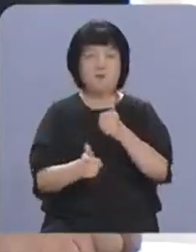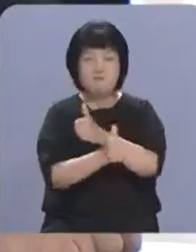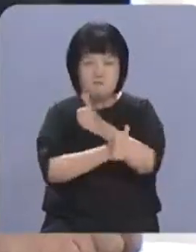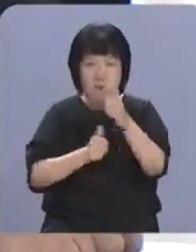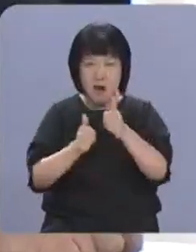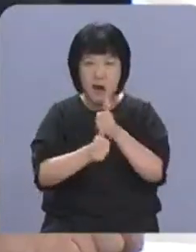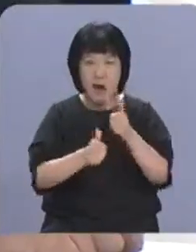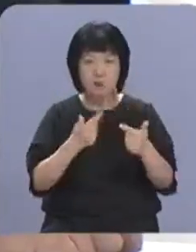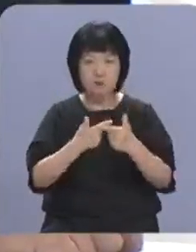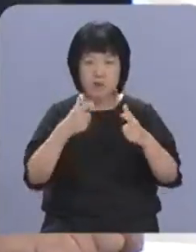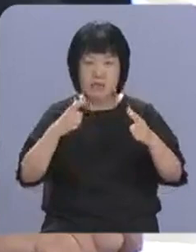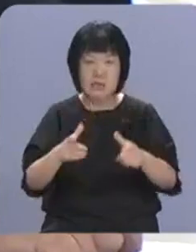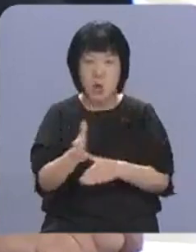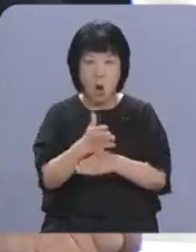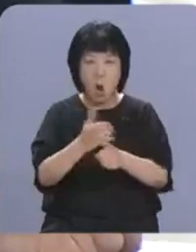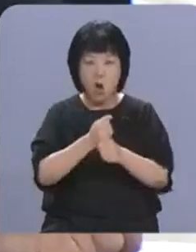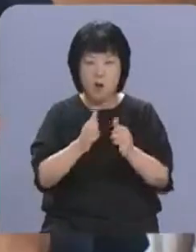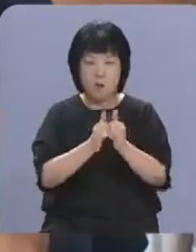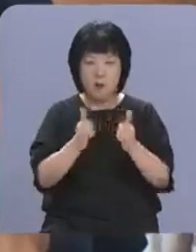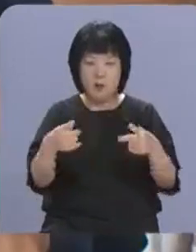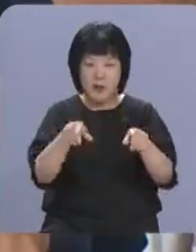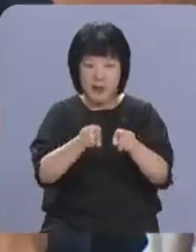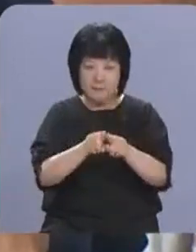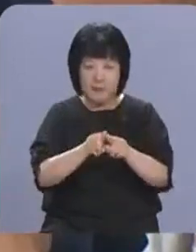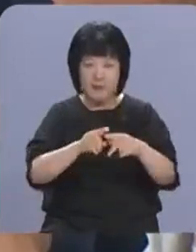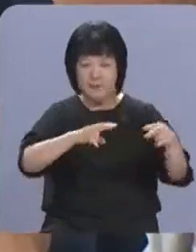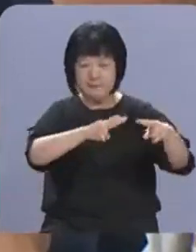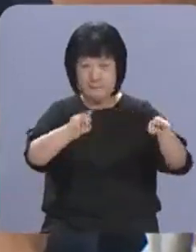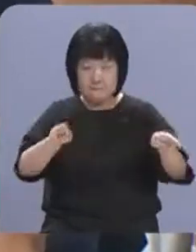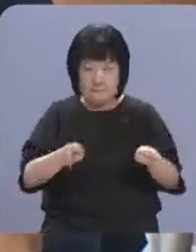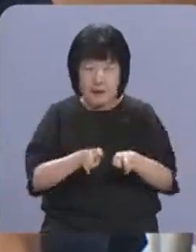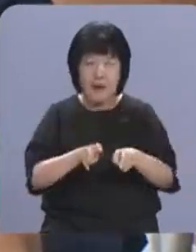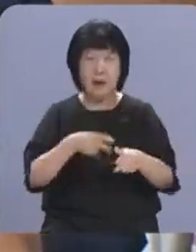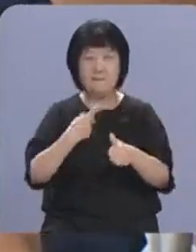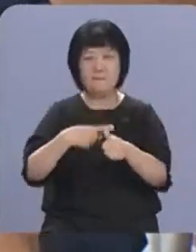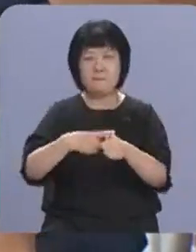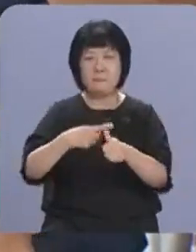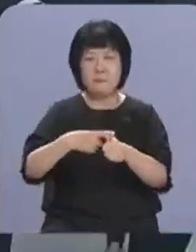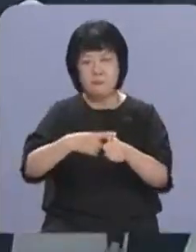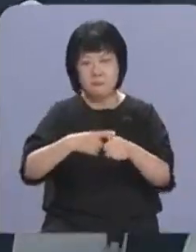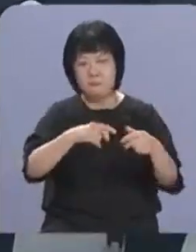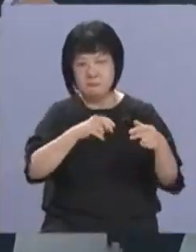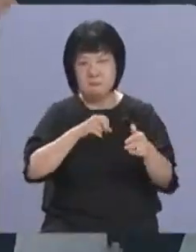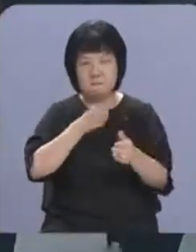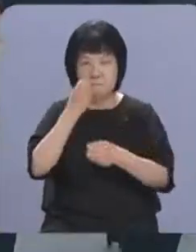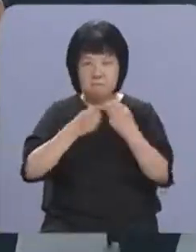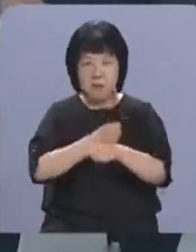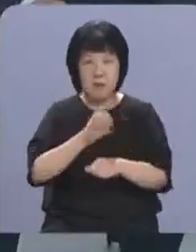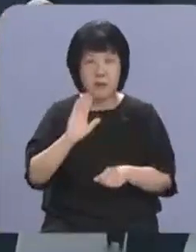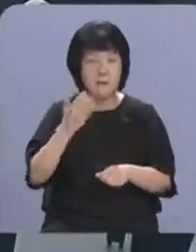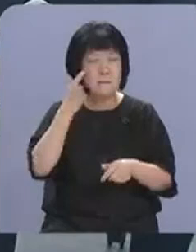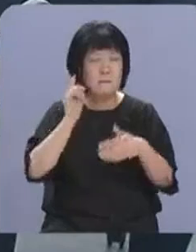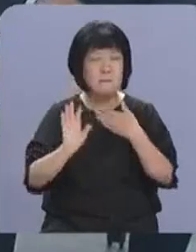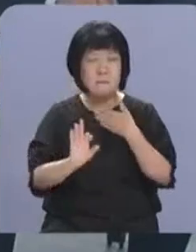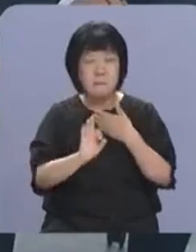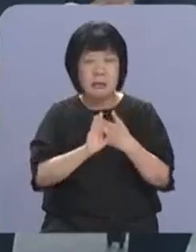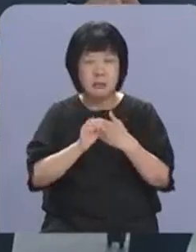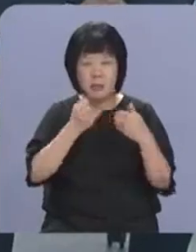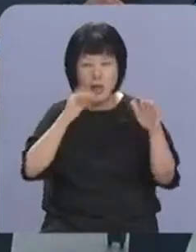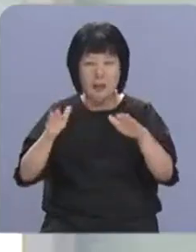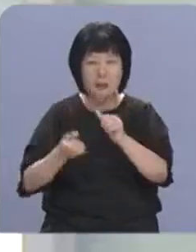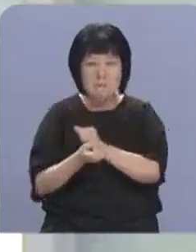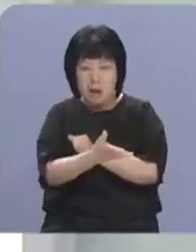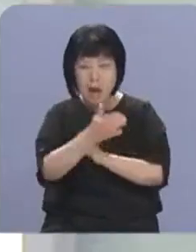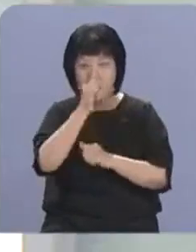함께한 자리에서 일본 후쿠시마 원전 오염수 방류에 대한 비판을 쏟아냈습니다. 만약 해양 방류가 이루어지면